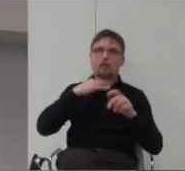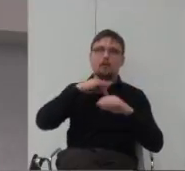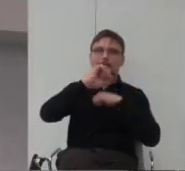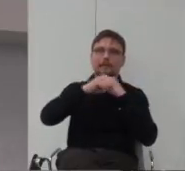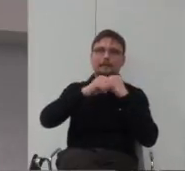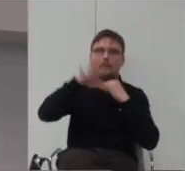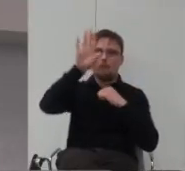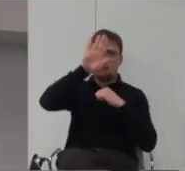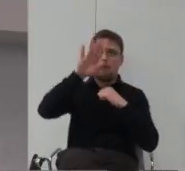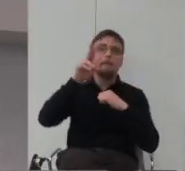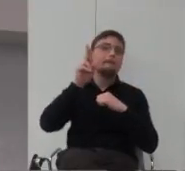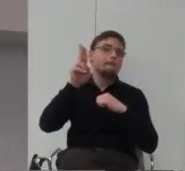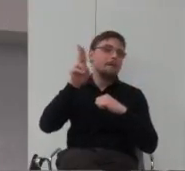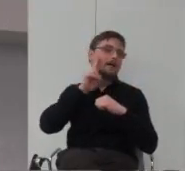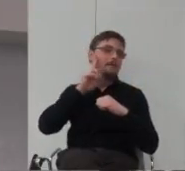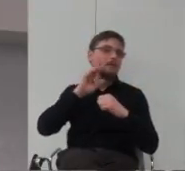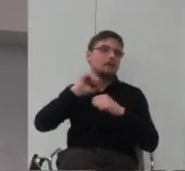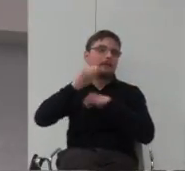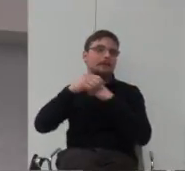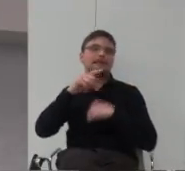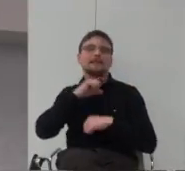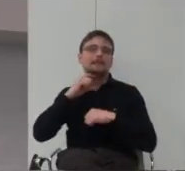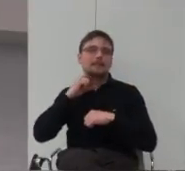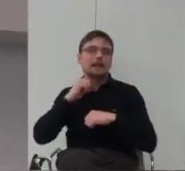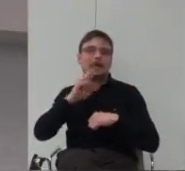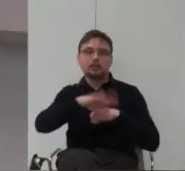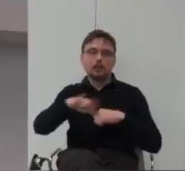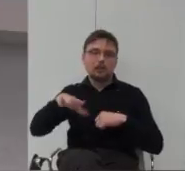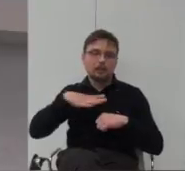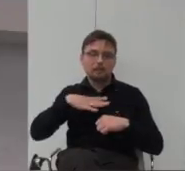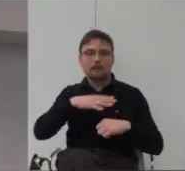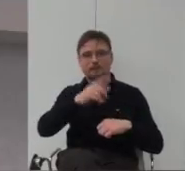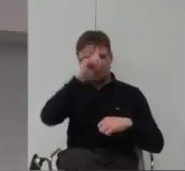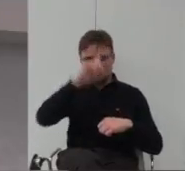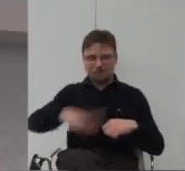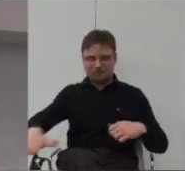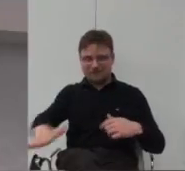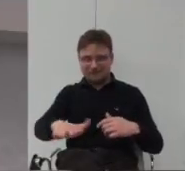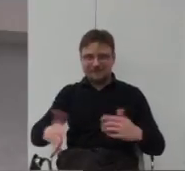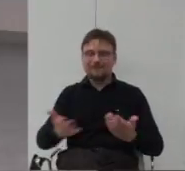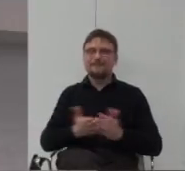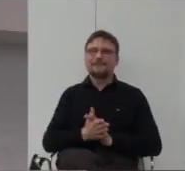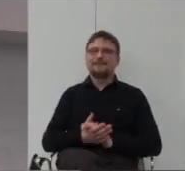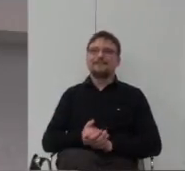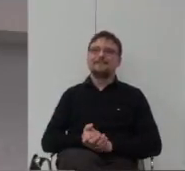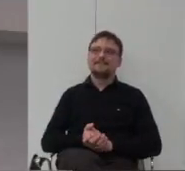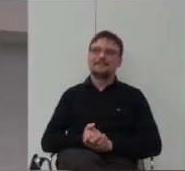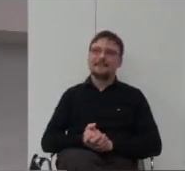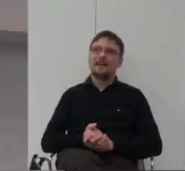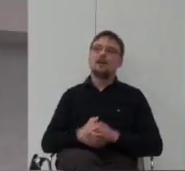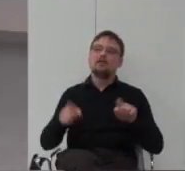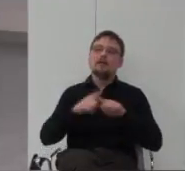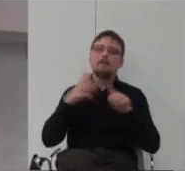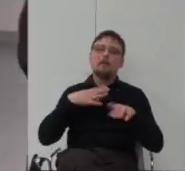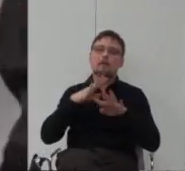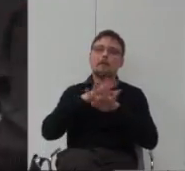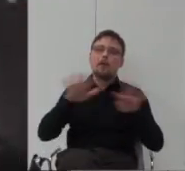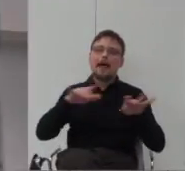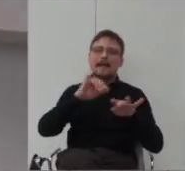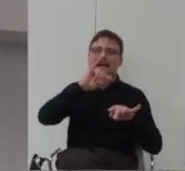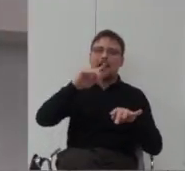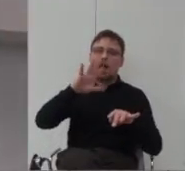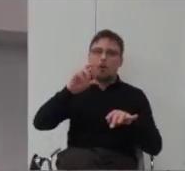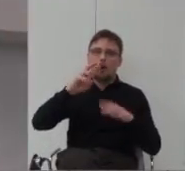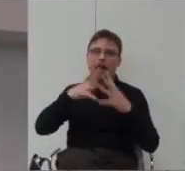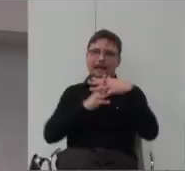czyli świętą rodziną. Tutaj ojciec zastępował Boga, matka księdza, a dzieci miały być